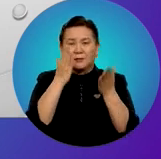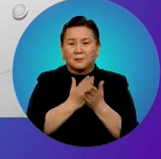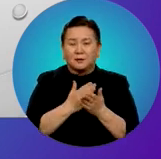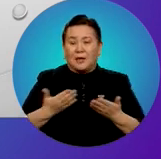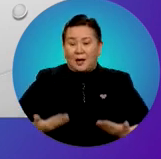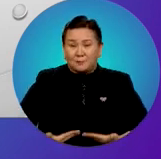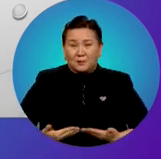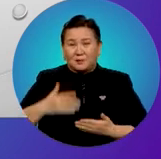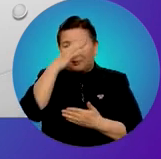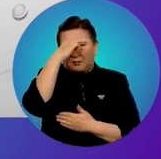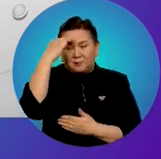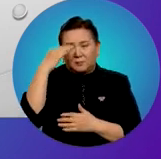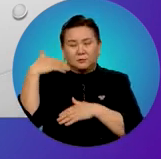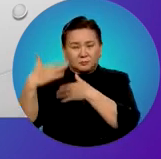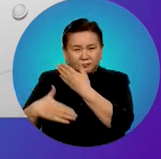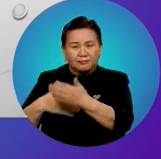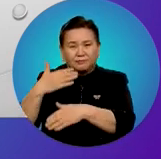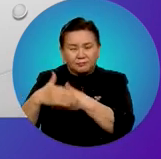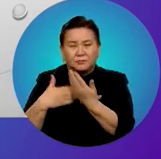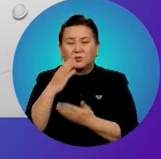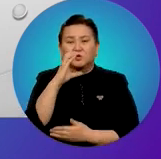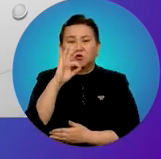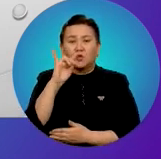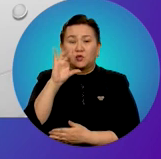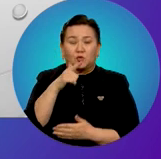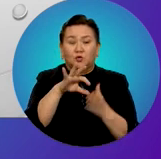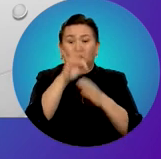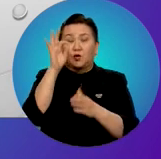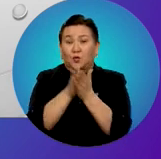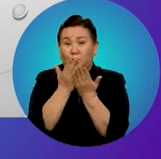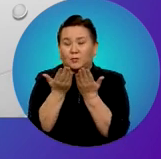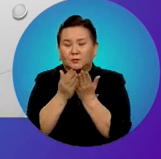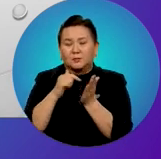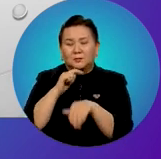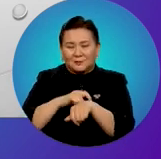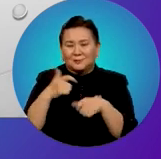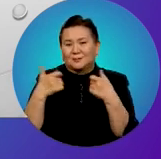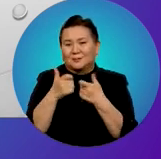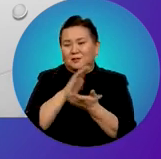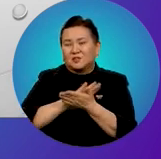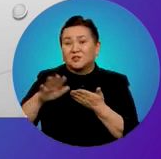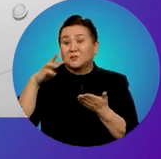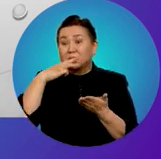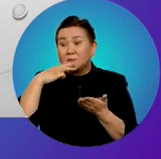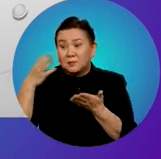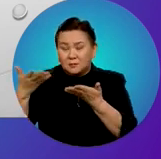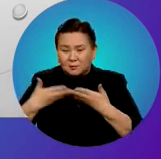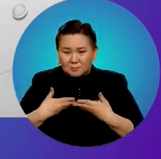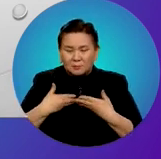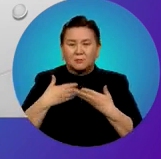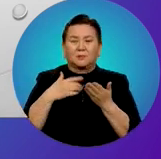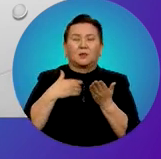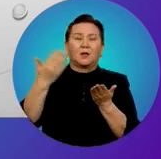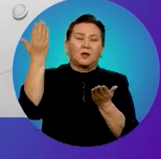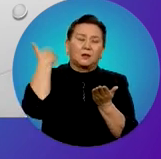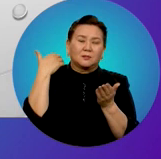амьдралынхаа турш басчгүй нилээд олон сонгодог ном уншсан. Гэвч энэ мэд цагаа болсон шинэ мэдээлэл уншиж танилцах үед өн